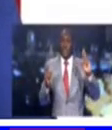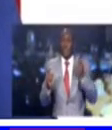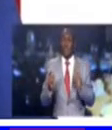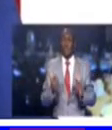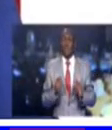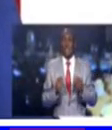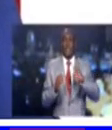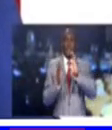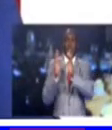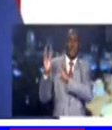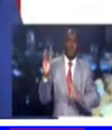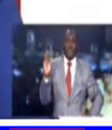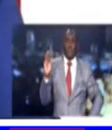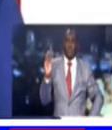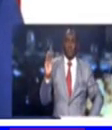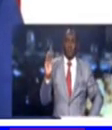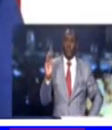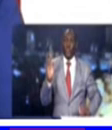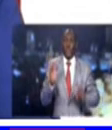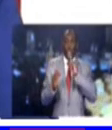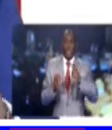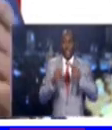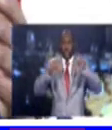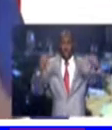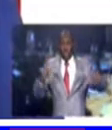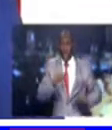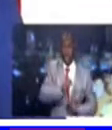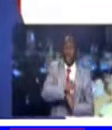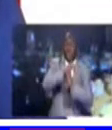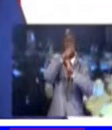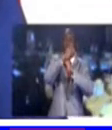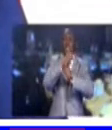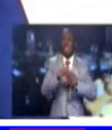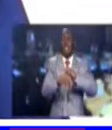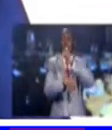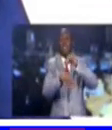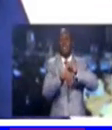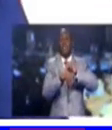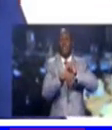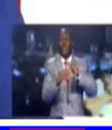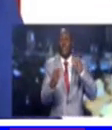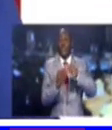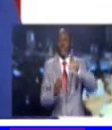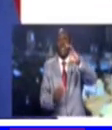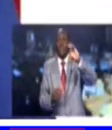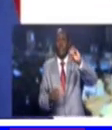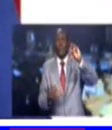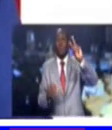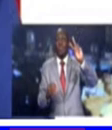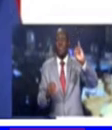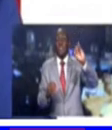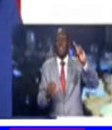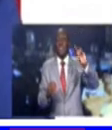et citoyens vous êtes nombreux à soutenir l'élan national de riposte contre le communisme